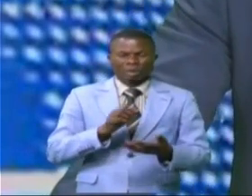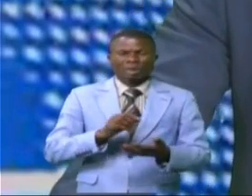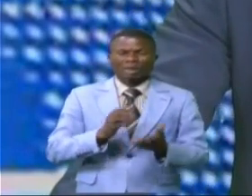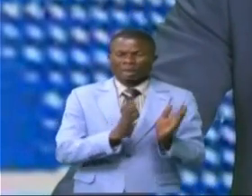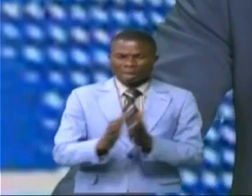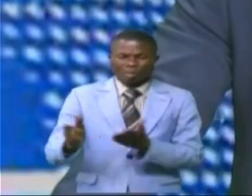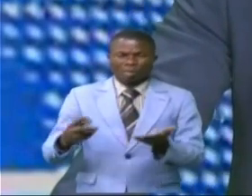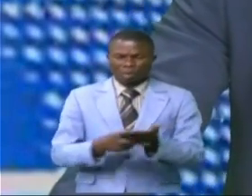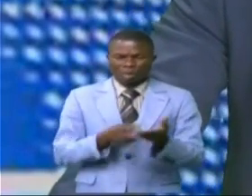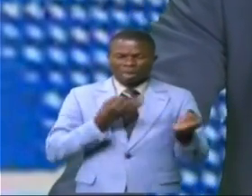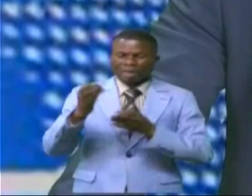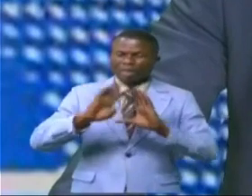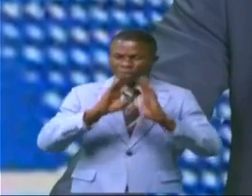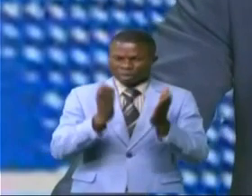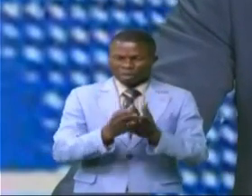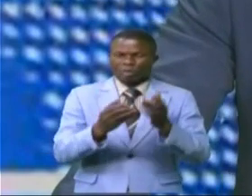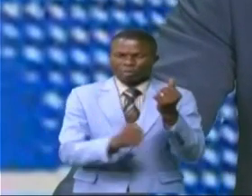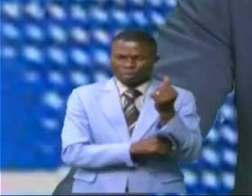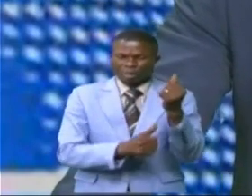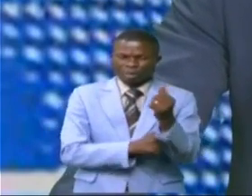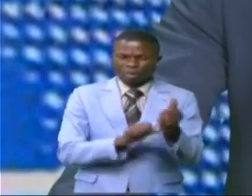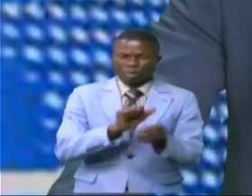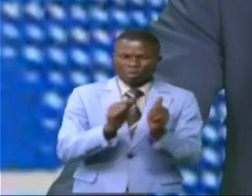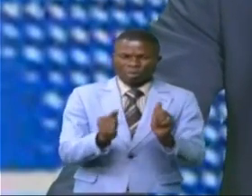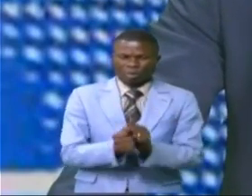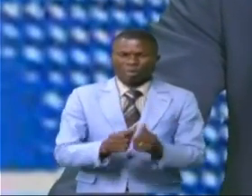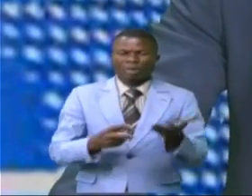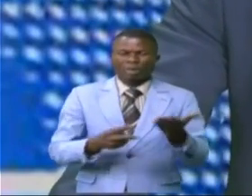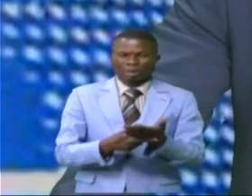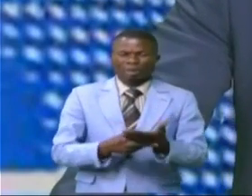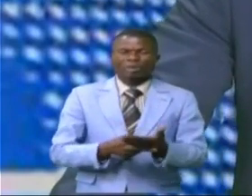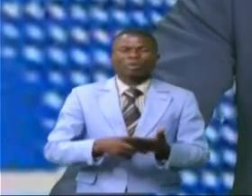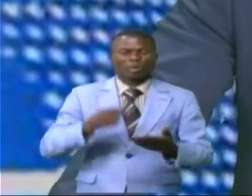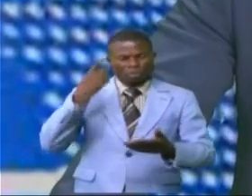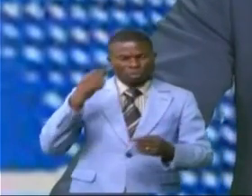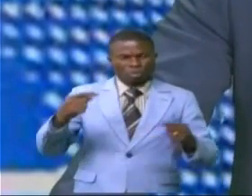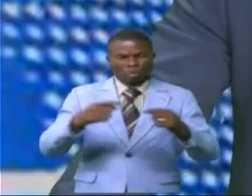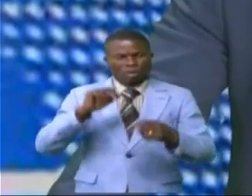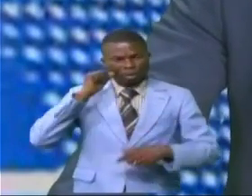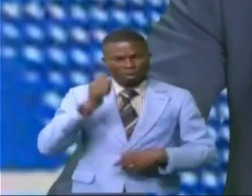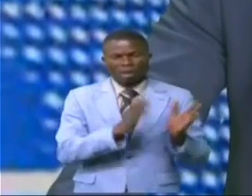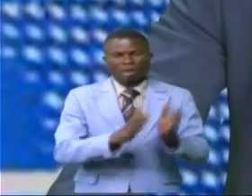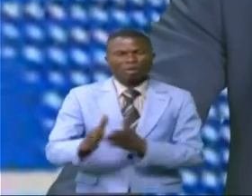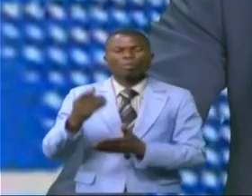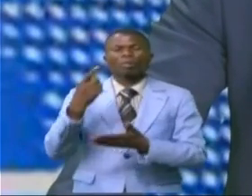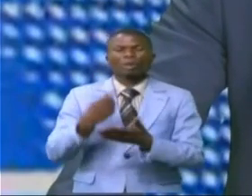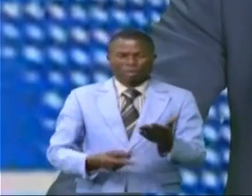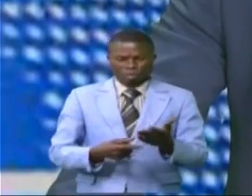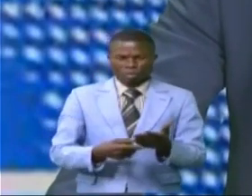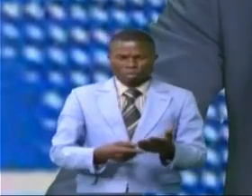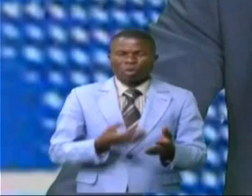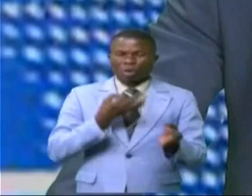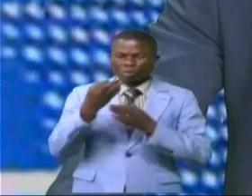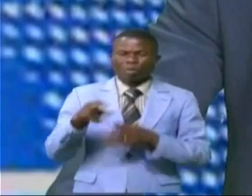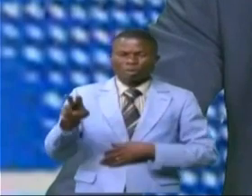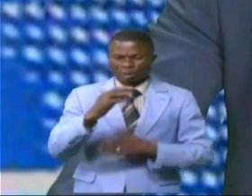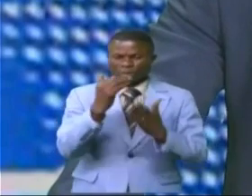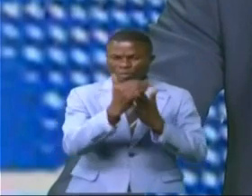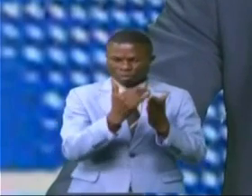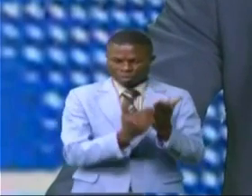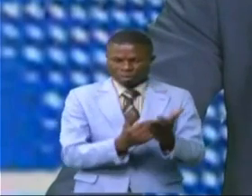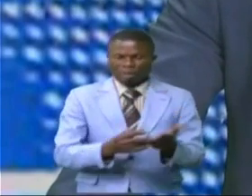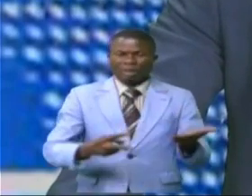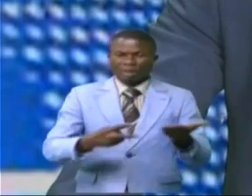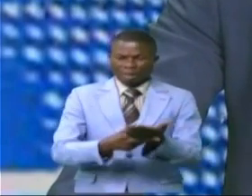venir éclairer la lanterne sur toutes les questions qui se posent par rapport à ce match. Les dispositions qui ont été prises sont les suivantes. Les